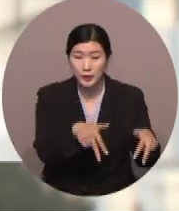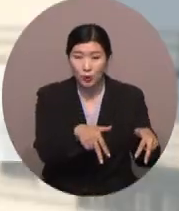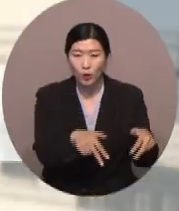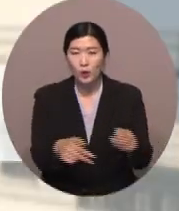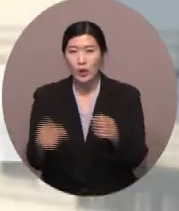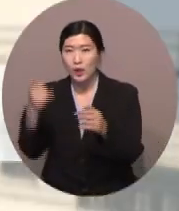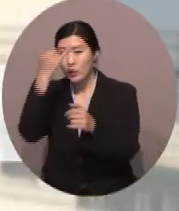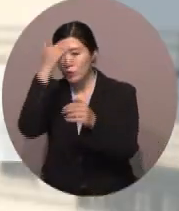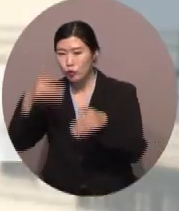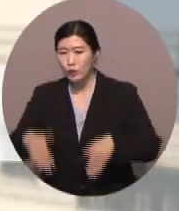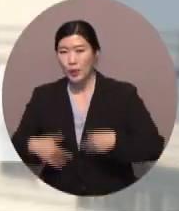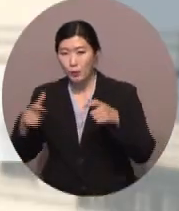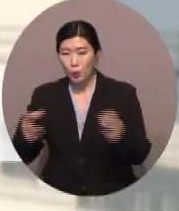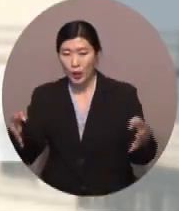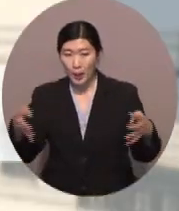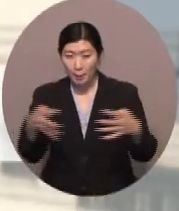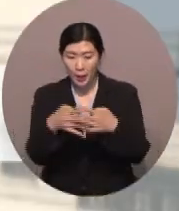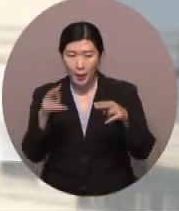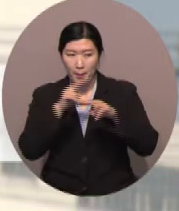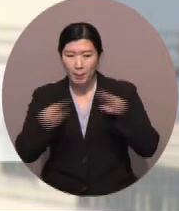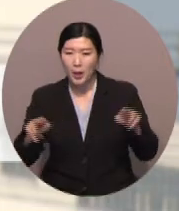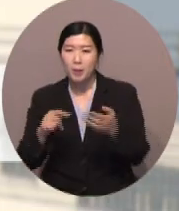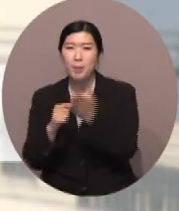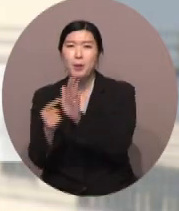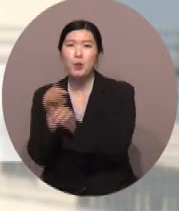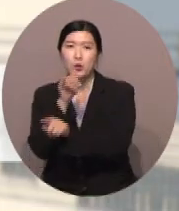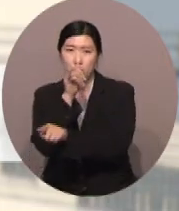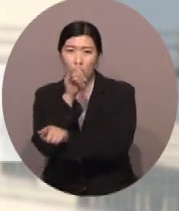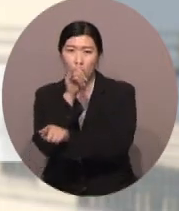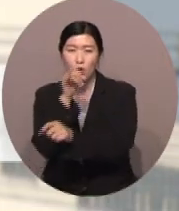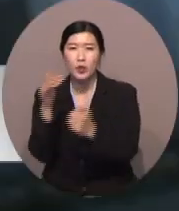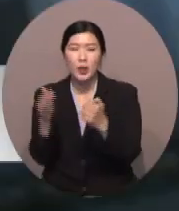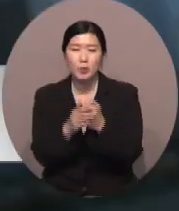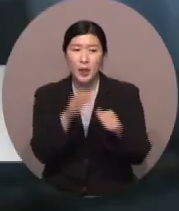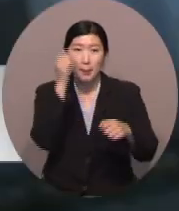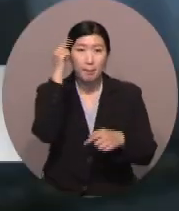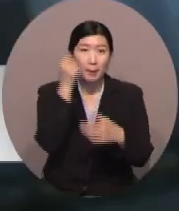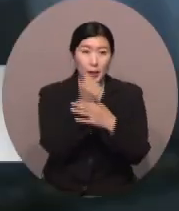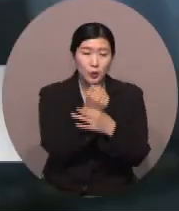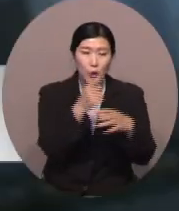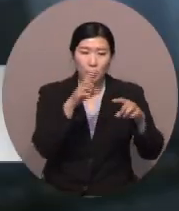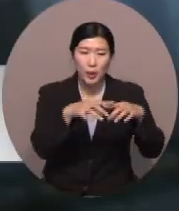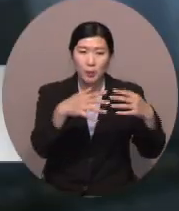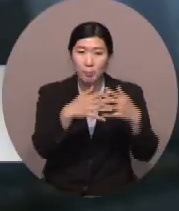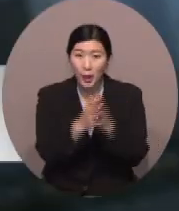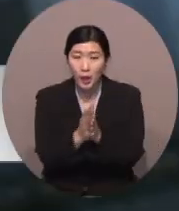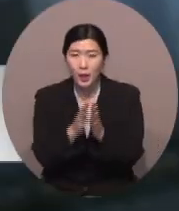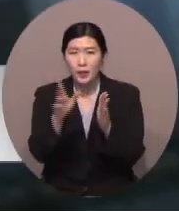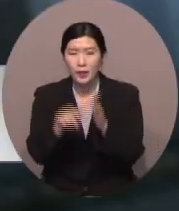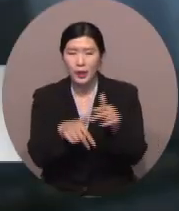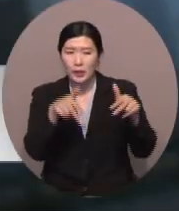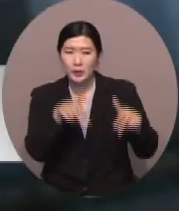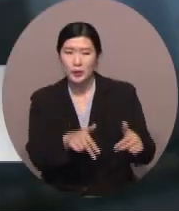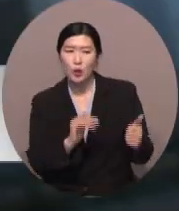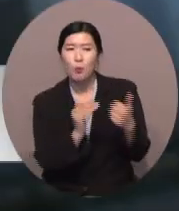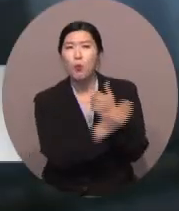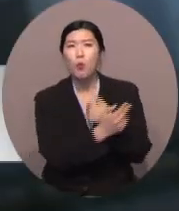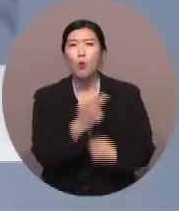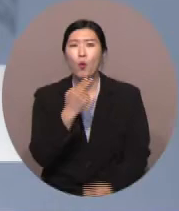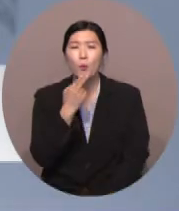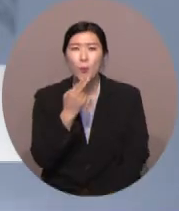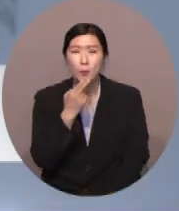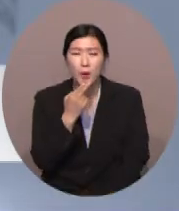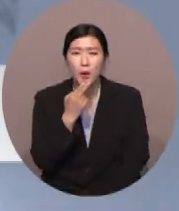신설을 하기로 한 합의 파기를 통보했다며 민선 8기 들어 발전소 폐쇄를 추진하는 과정에서 당사자들인